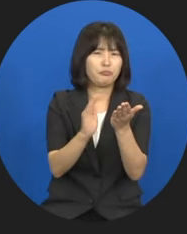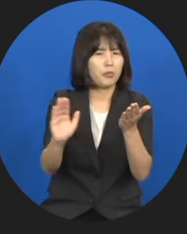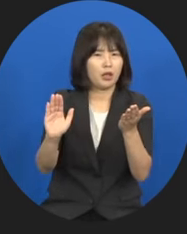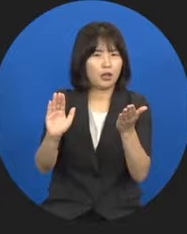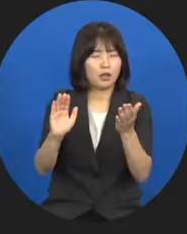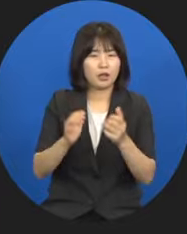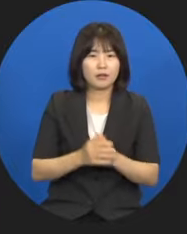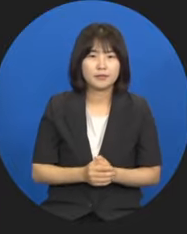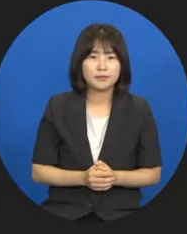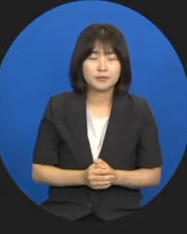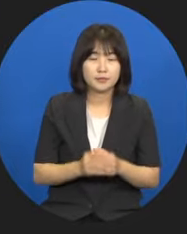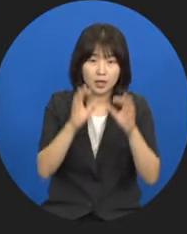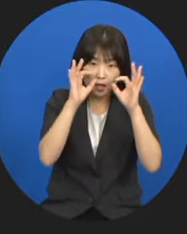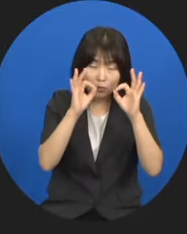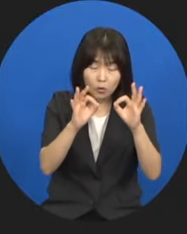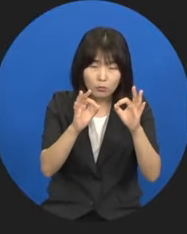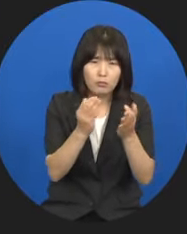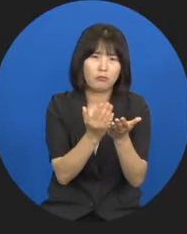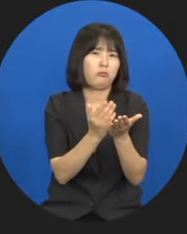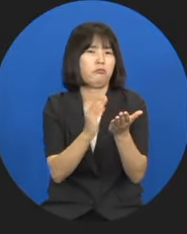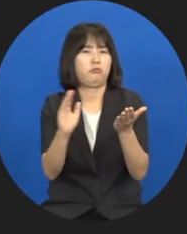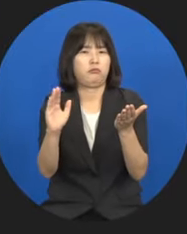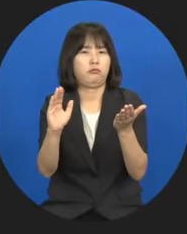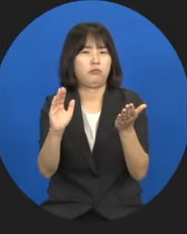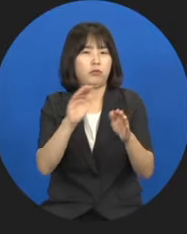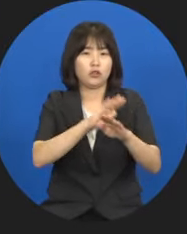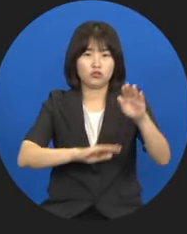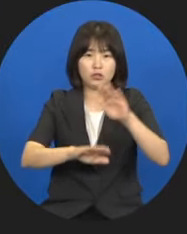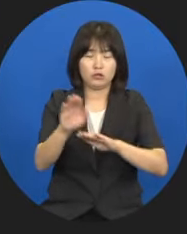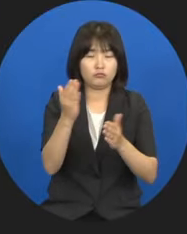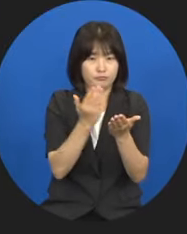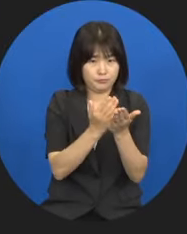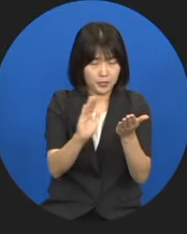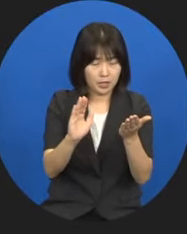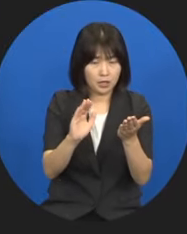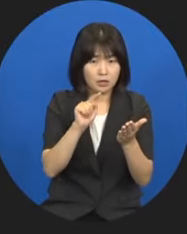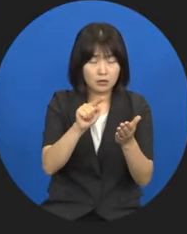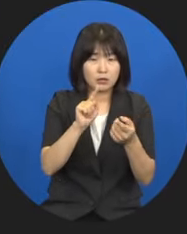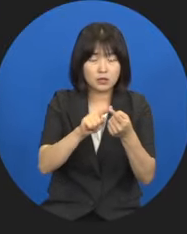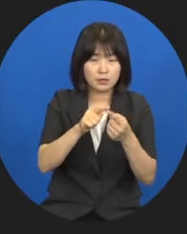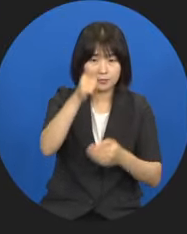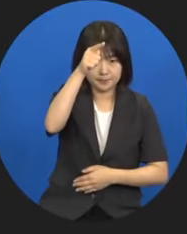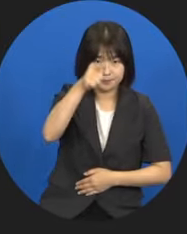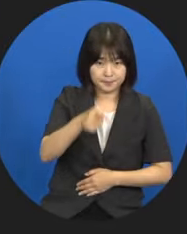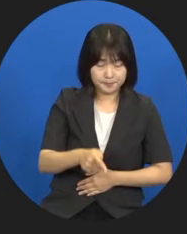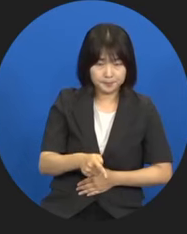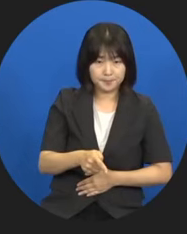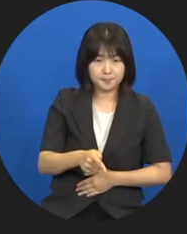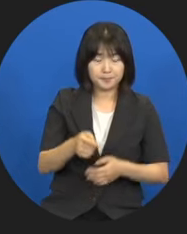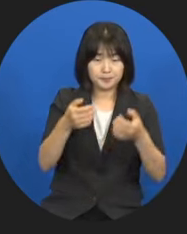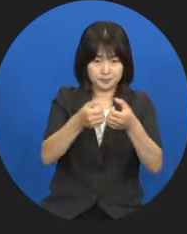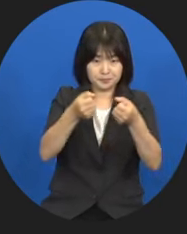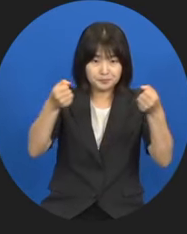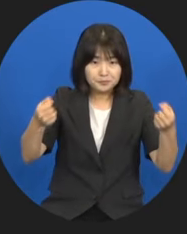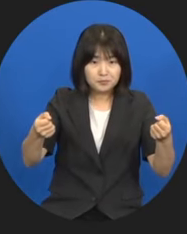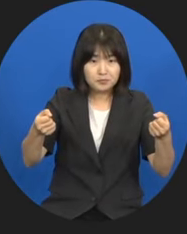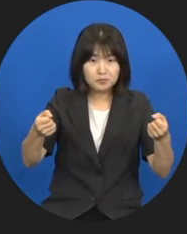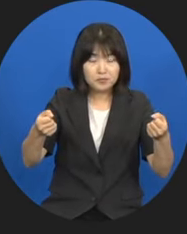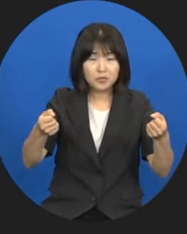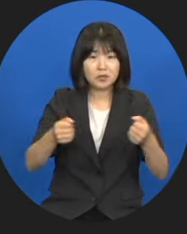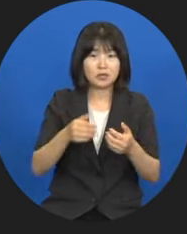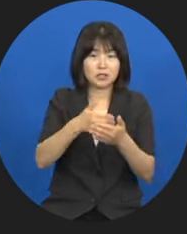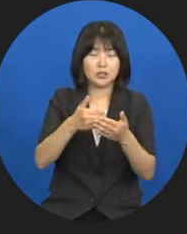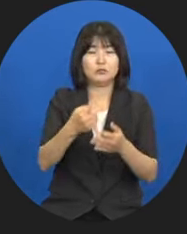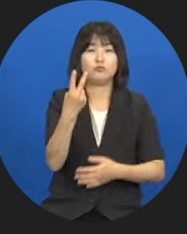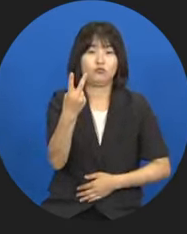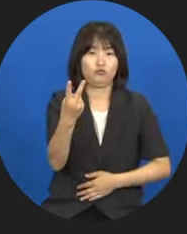눈이나 콧수염을 보면 비대칭인 것을 확인할 수 있습니다. 이 그림을 일직선으로 반으로 쫙 나누면 이렇게 볼